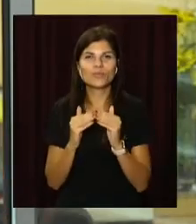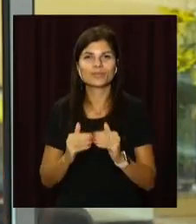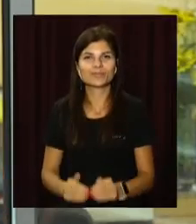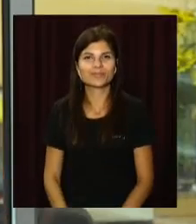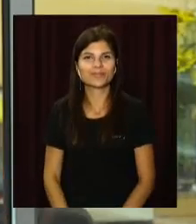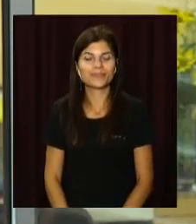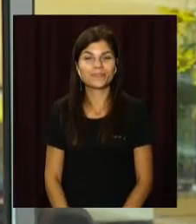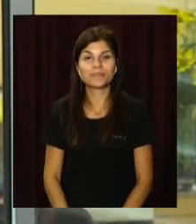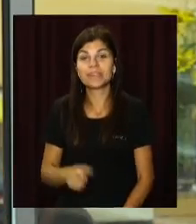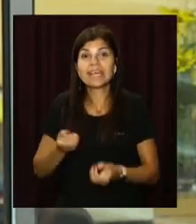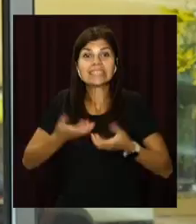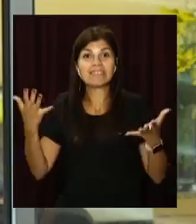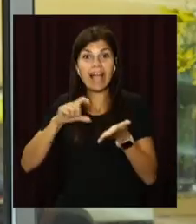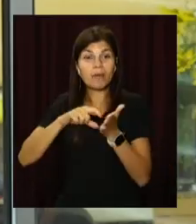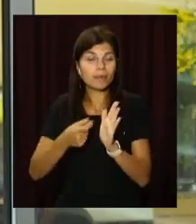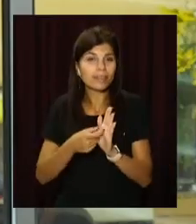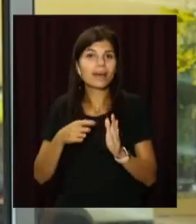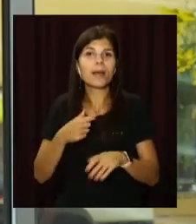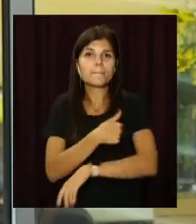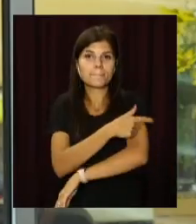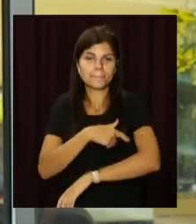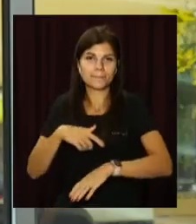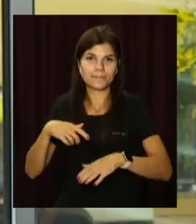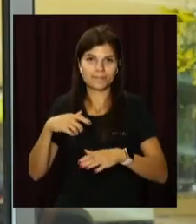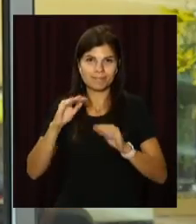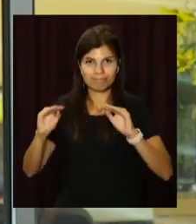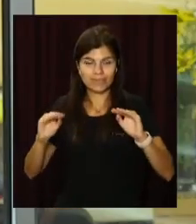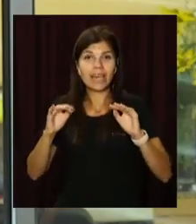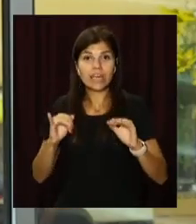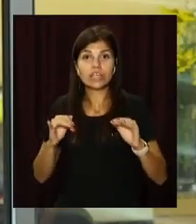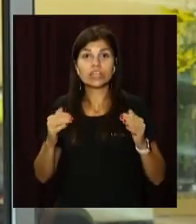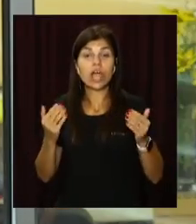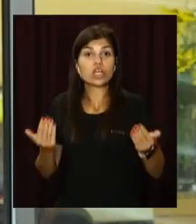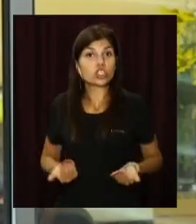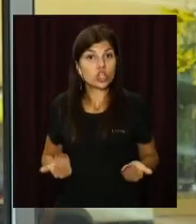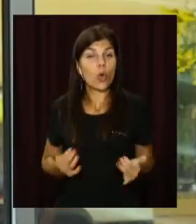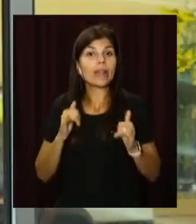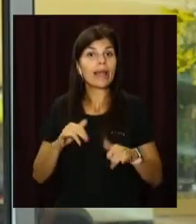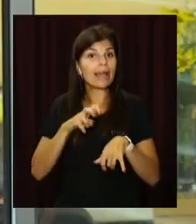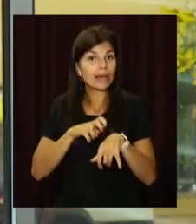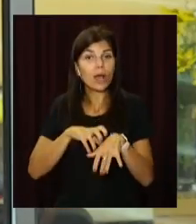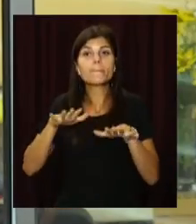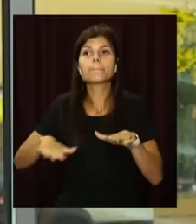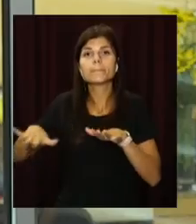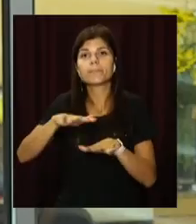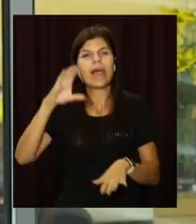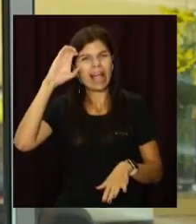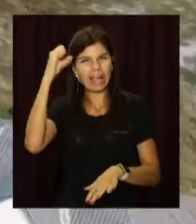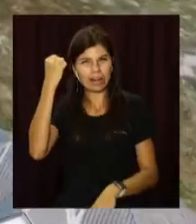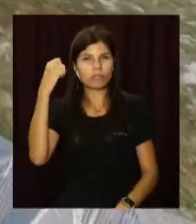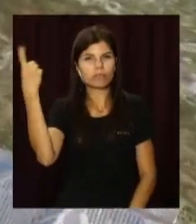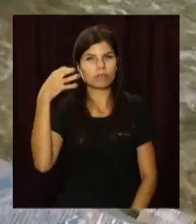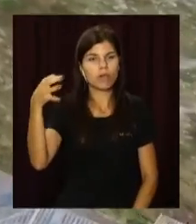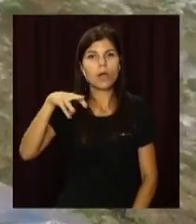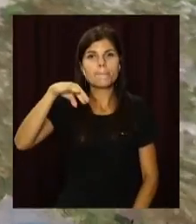Світлі кабінети, сучасне медобладнання та житло для лікаря. У Миколаївці Криворізького району відкрили нову амбулаторію сімейної